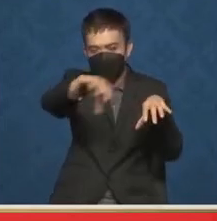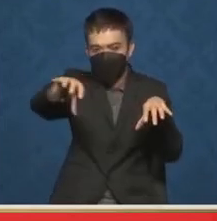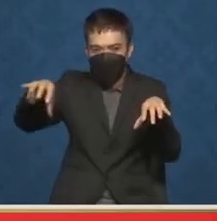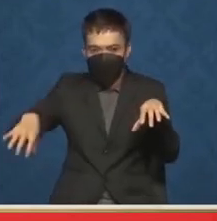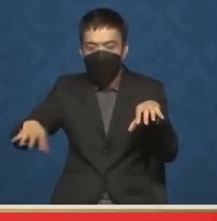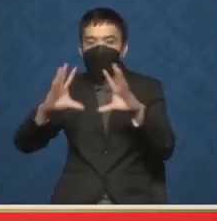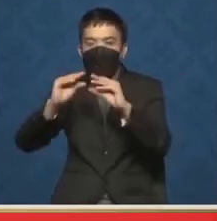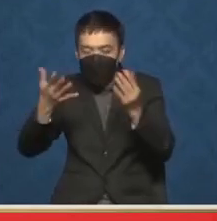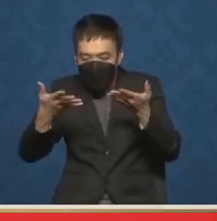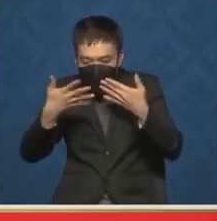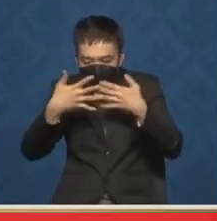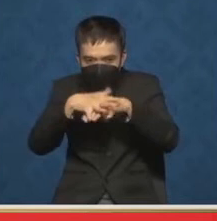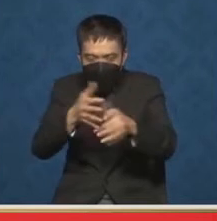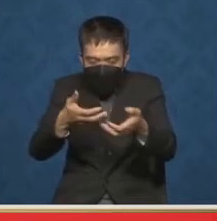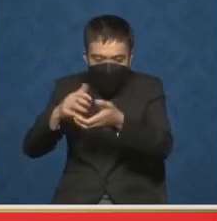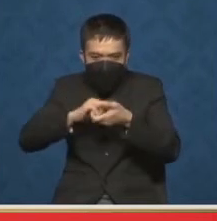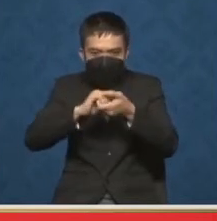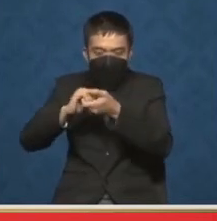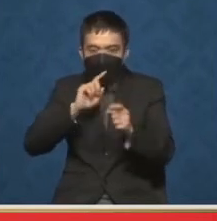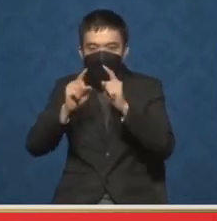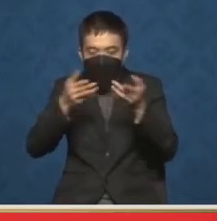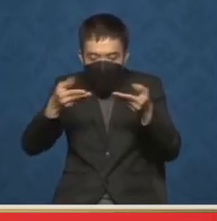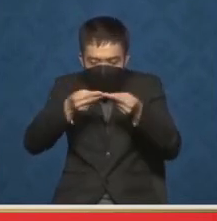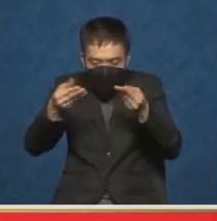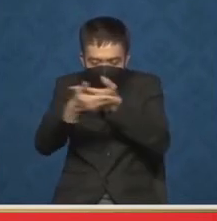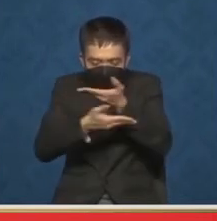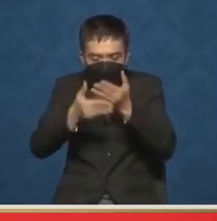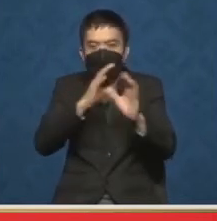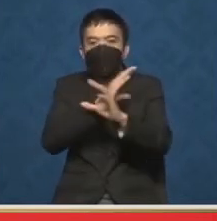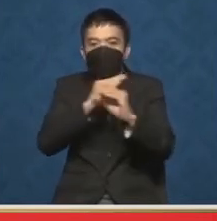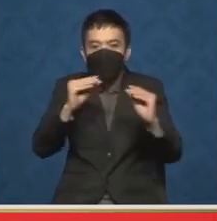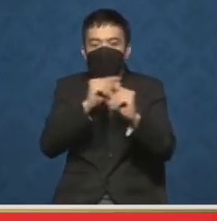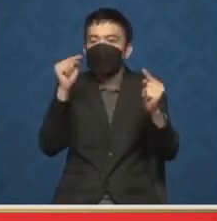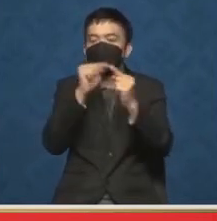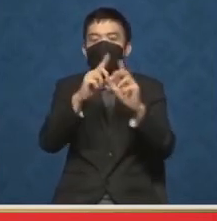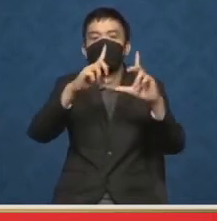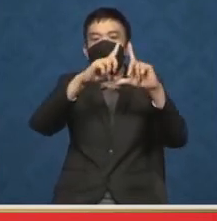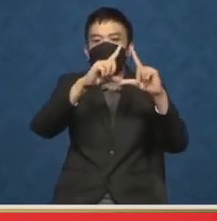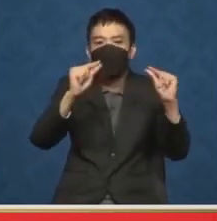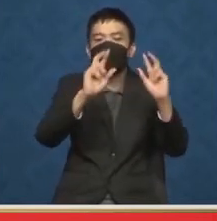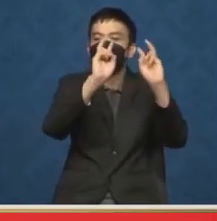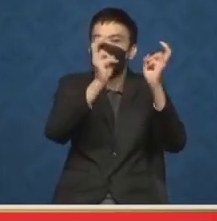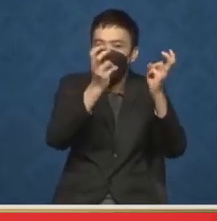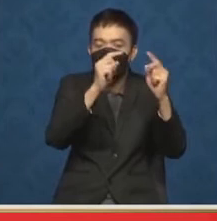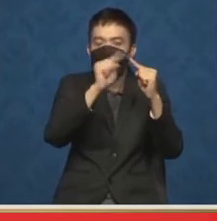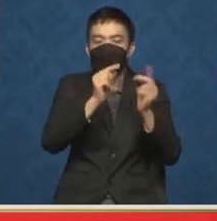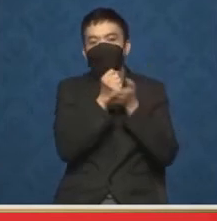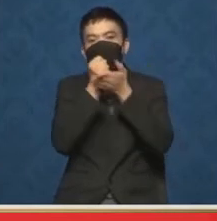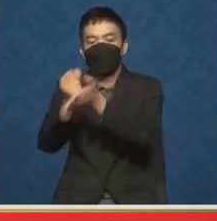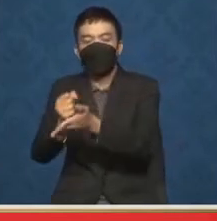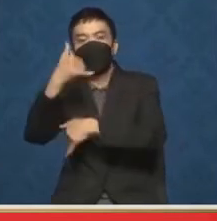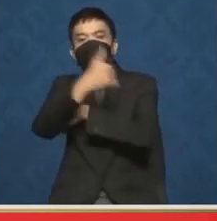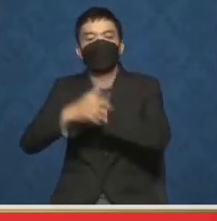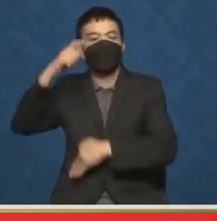ทั้งหมดจะพูดกนอยู่เรื่องเดียวกคอการชวยเหลือเมีดมา และฉะนั้